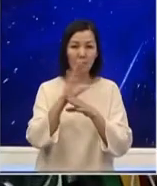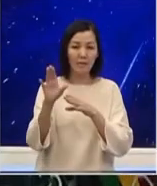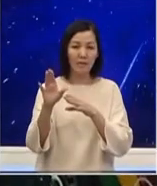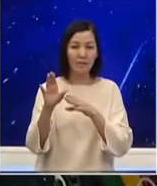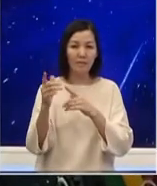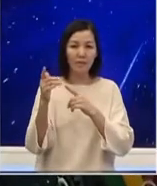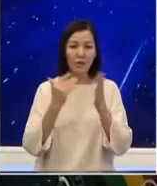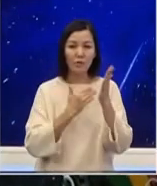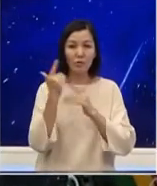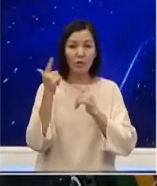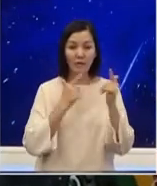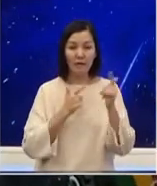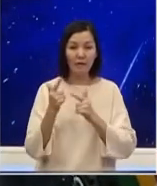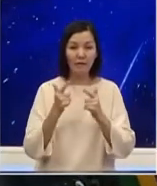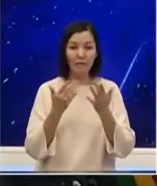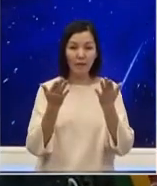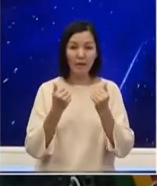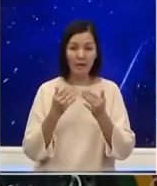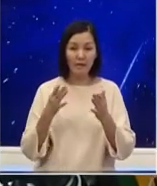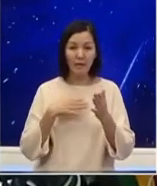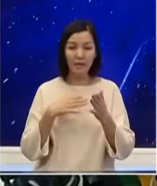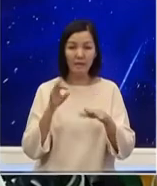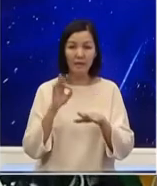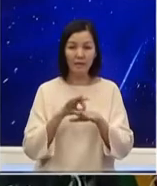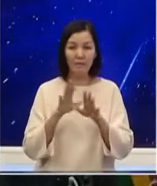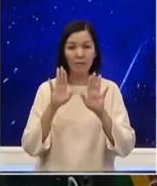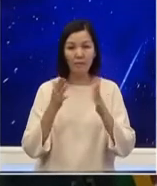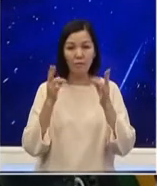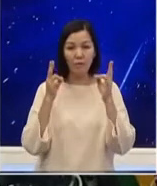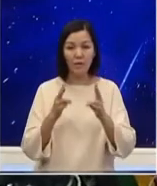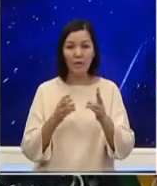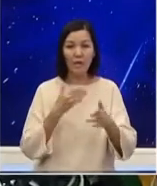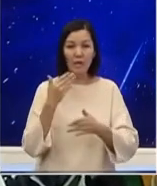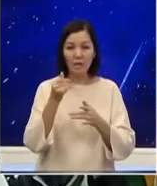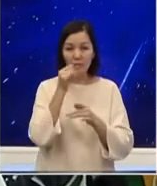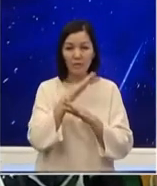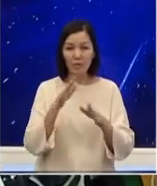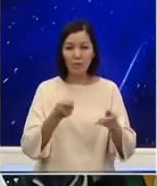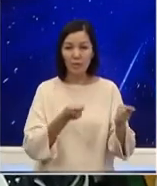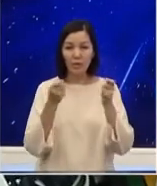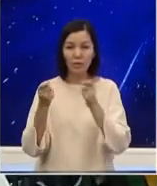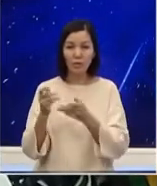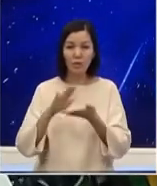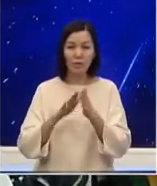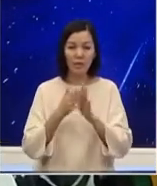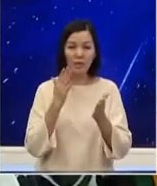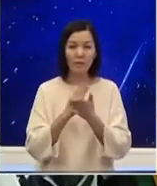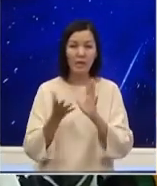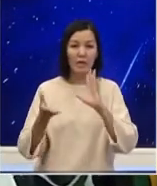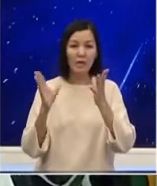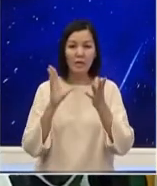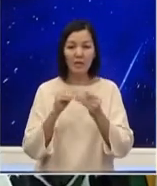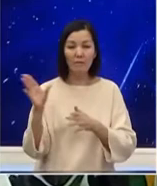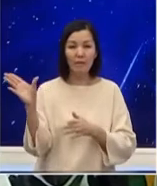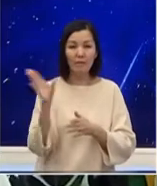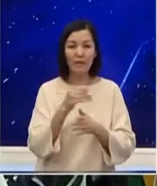пен науқастық қарсы алады. Мұнан бөлек травмалық жарақат алғандардың қимылсыз жеткізілуіне де жағдай жасалған. Жалпы алғанда